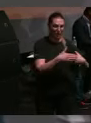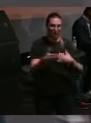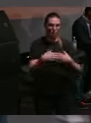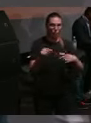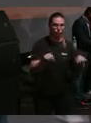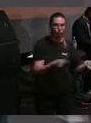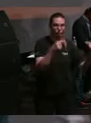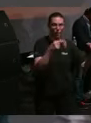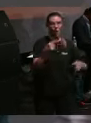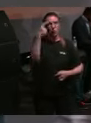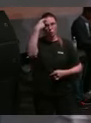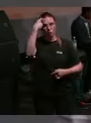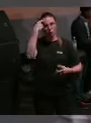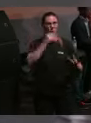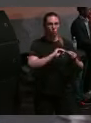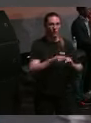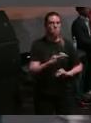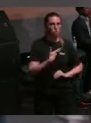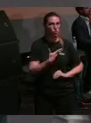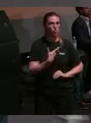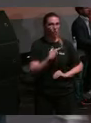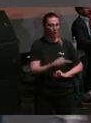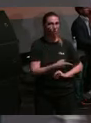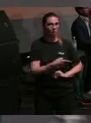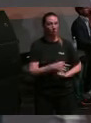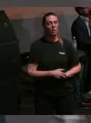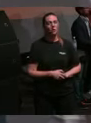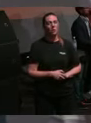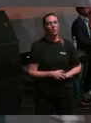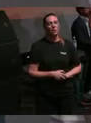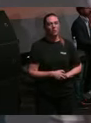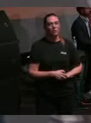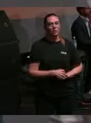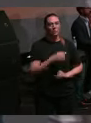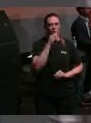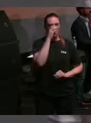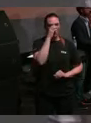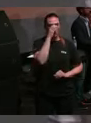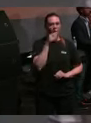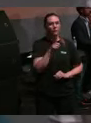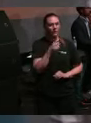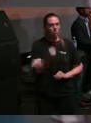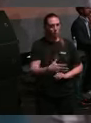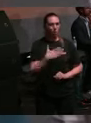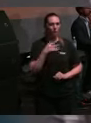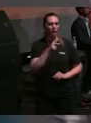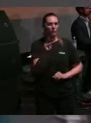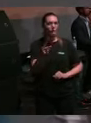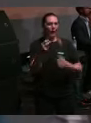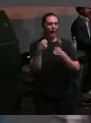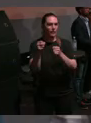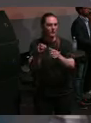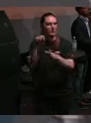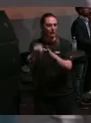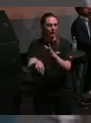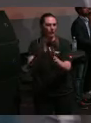nabokrangler og psykiske problemer hos folk allerede der det har skjedd. Og vi må finne andre energikilder